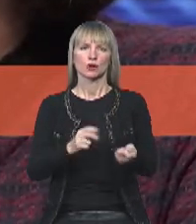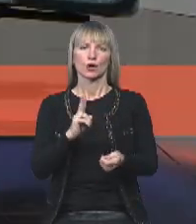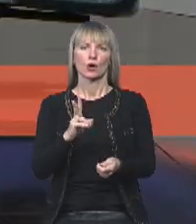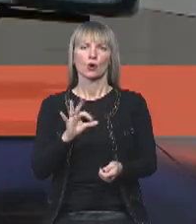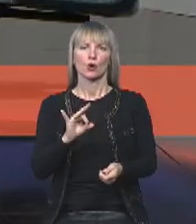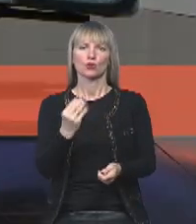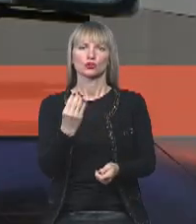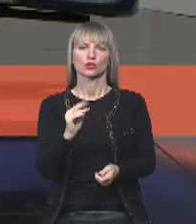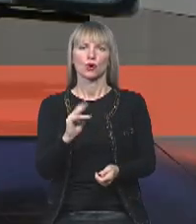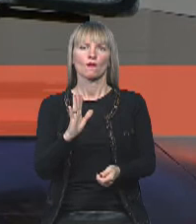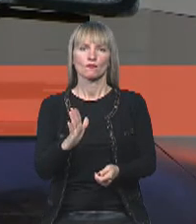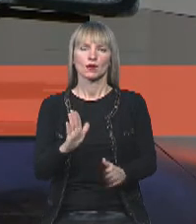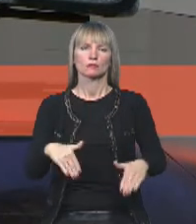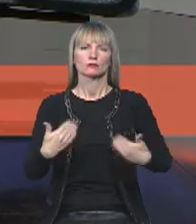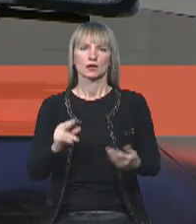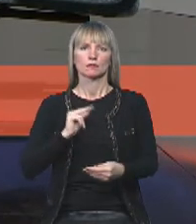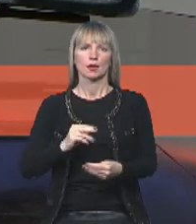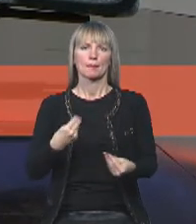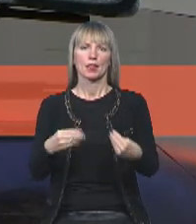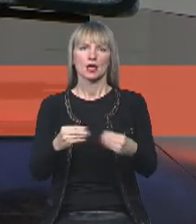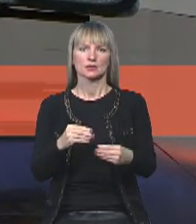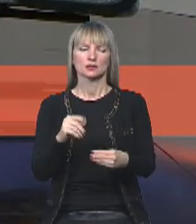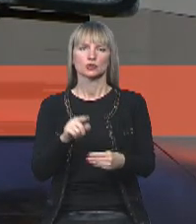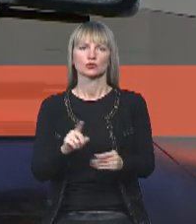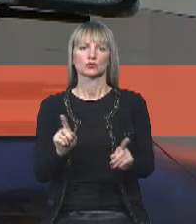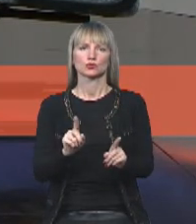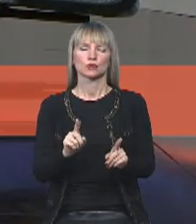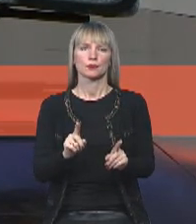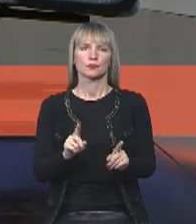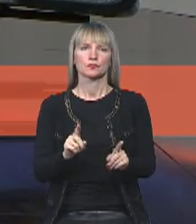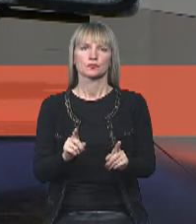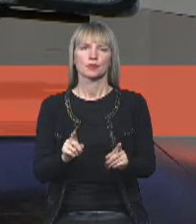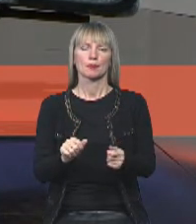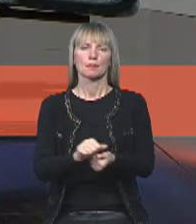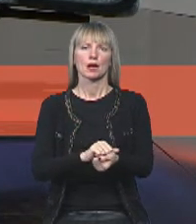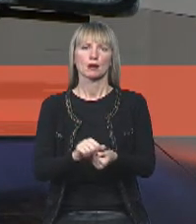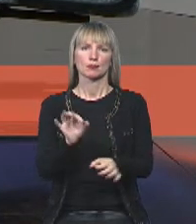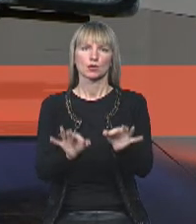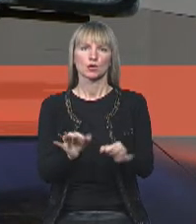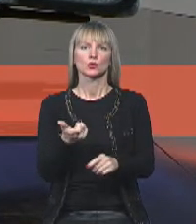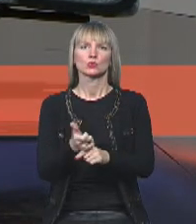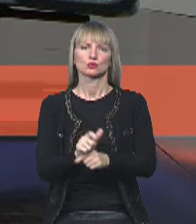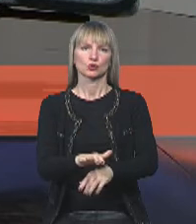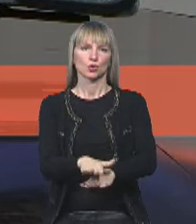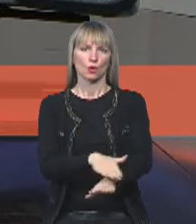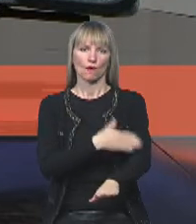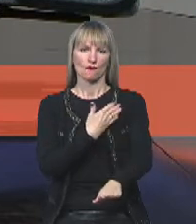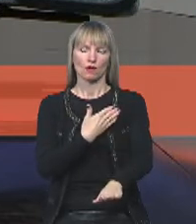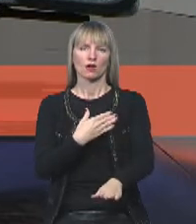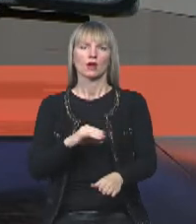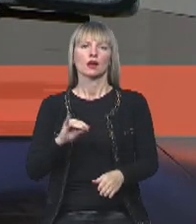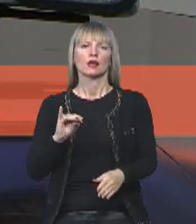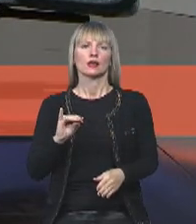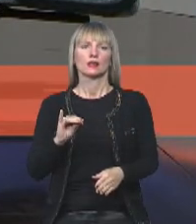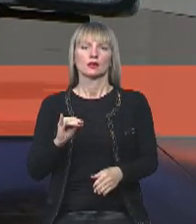Коршиков запропонував нам працювати з пластиком. Це той, що взагалі перероблюється природи дуже-дуже довго.